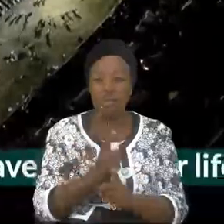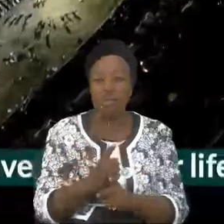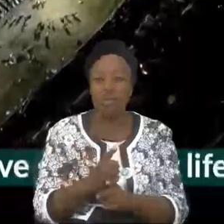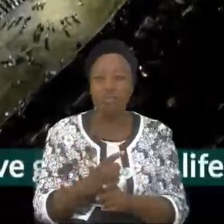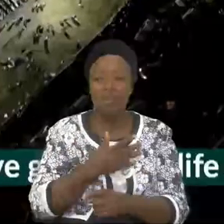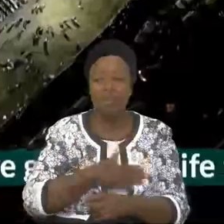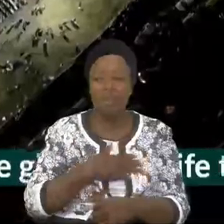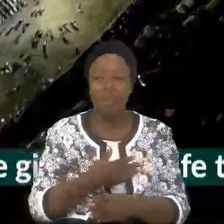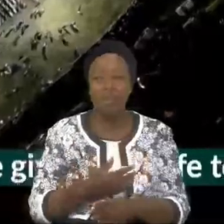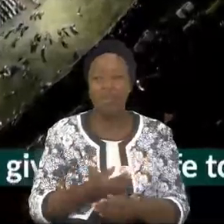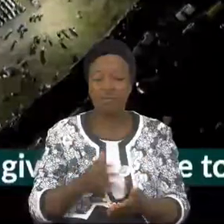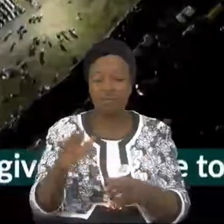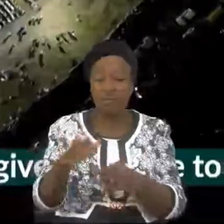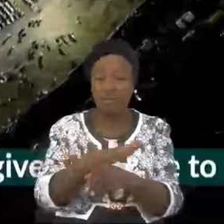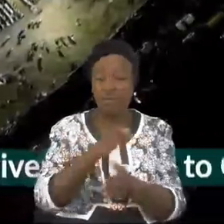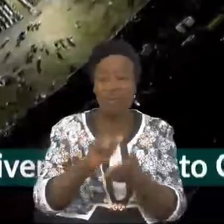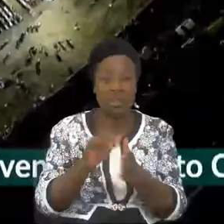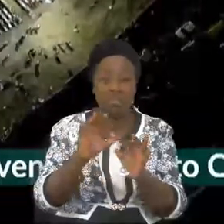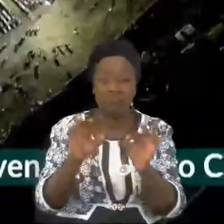remplis bien ces informations.